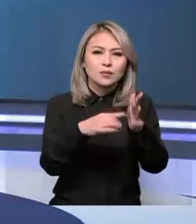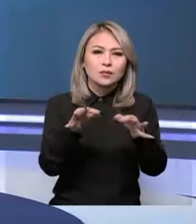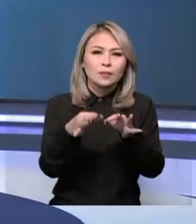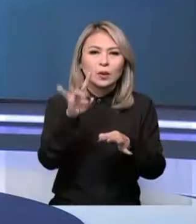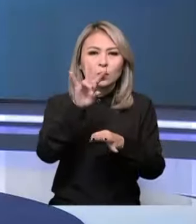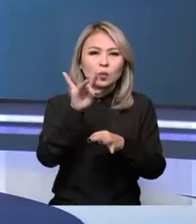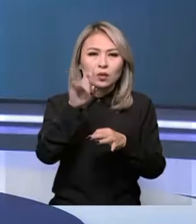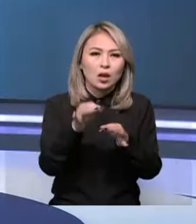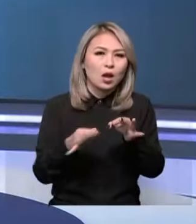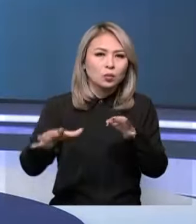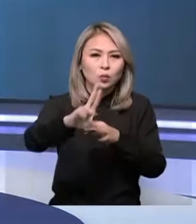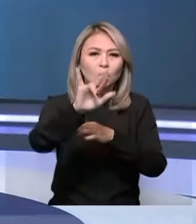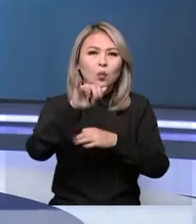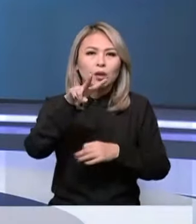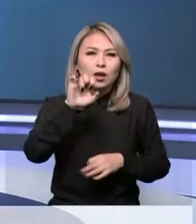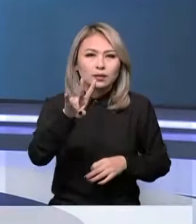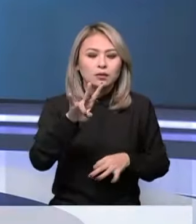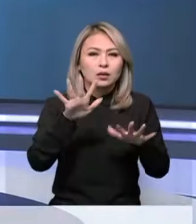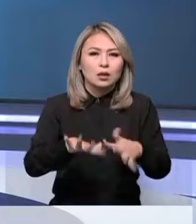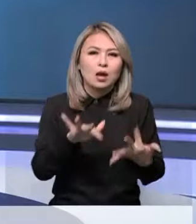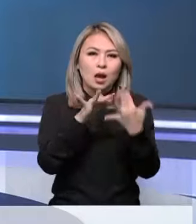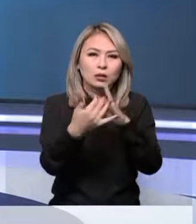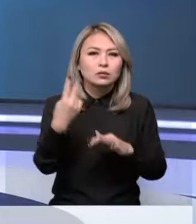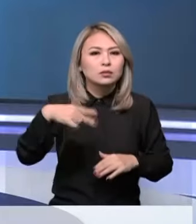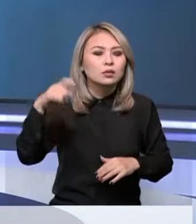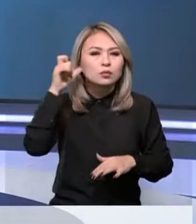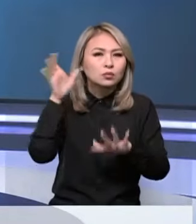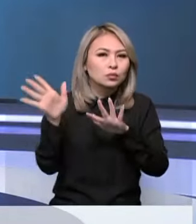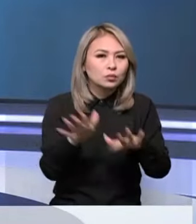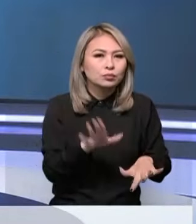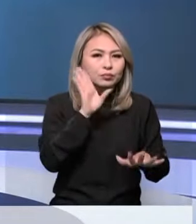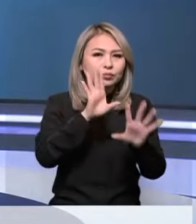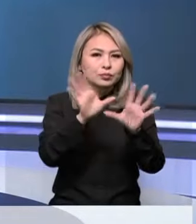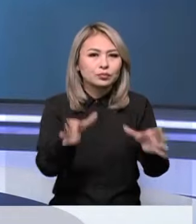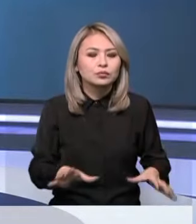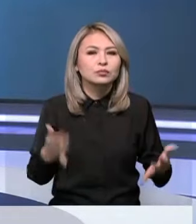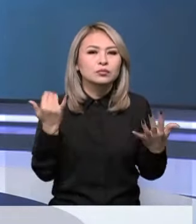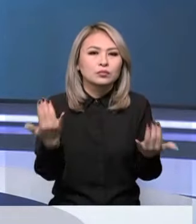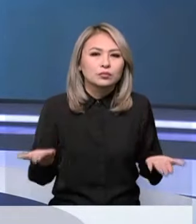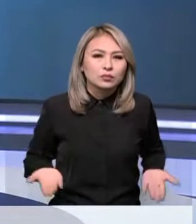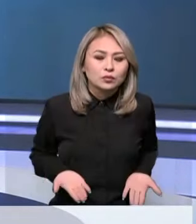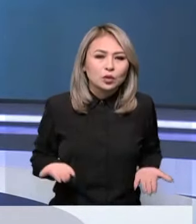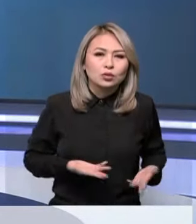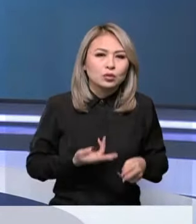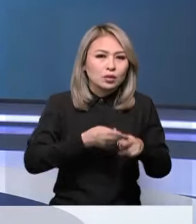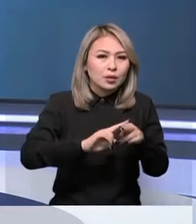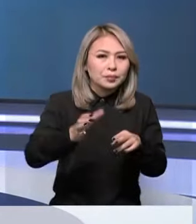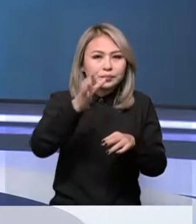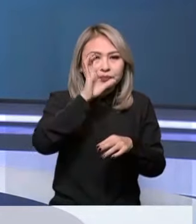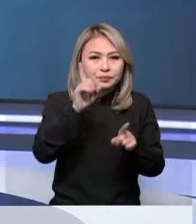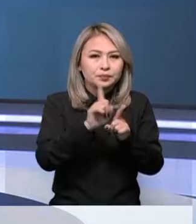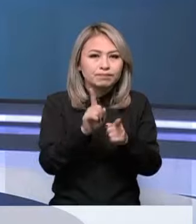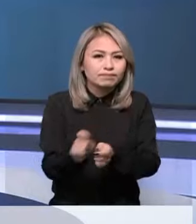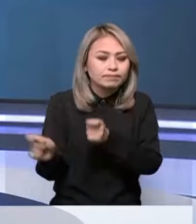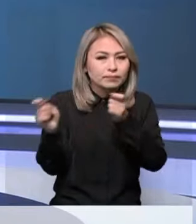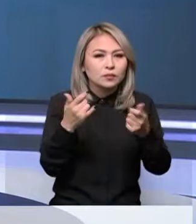Қарағанды облысының Нұра ауданына қарасты Құлан өтпес ауылына 20 жылдан соң су құбыры тартылды. Бұған дейін тұрғындар тіршілік нәрін